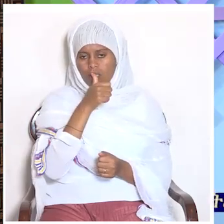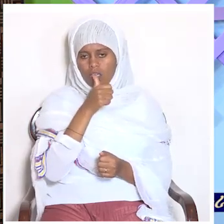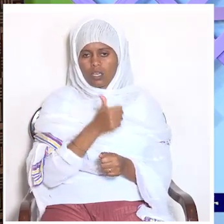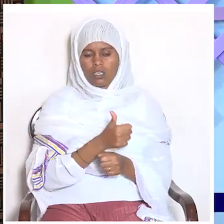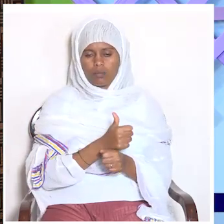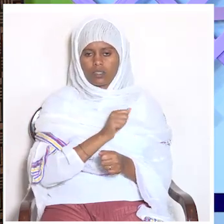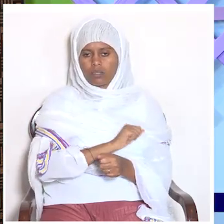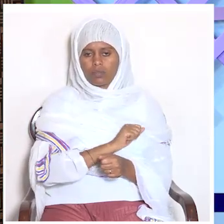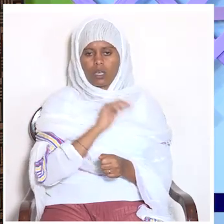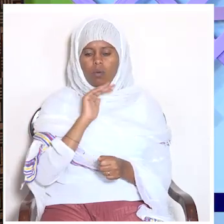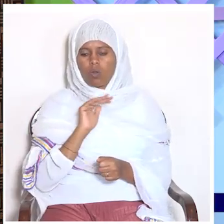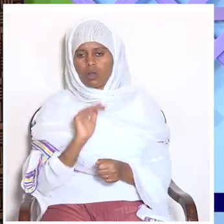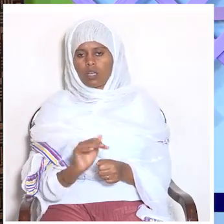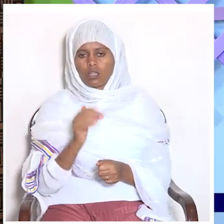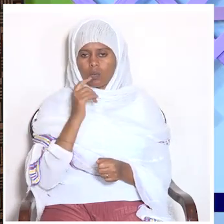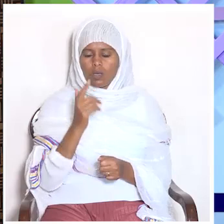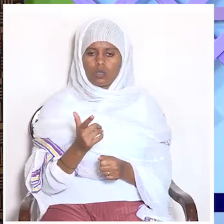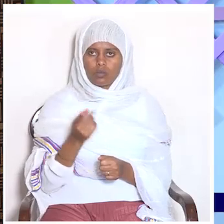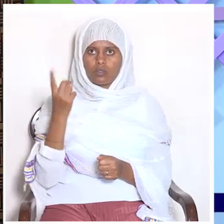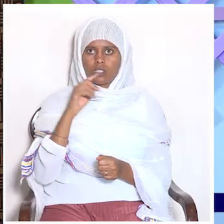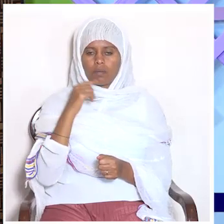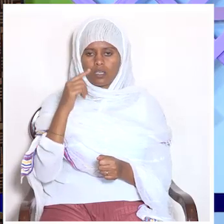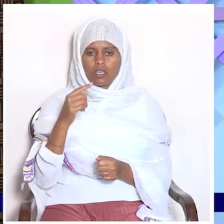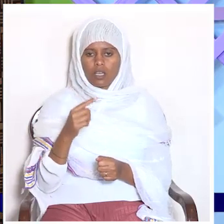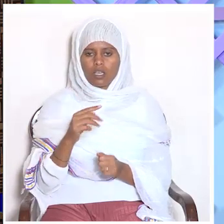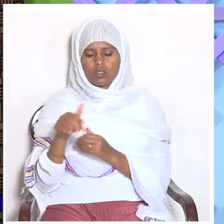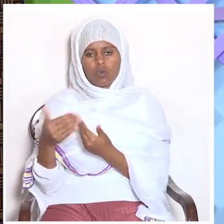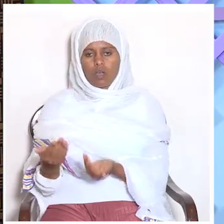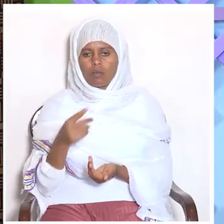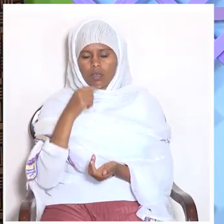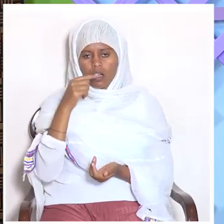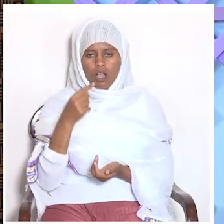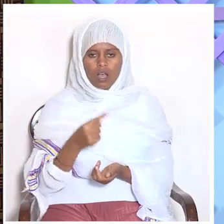ኣቦና ኣዳም ትፅቢት ካብ ጓልጓልካ ተባሂሉ ብእግዚኣብሔር ቃል